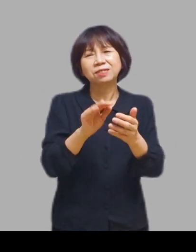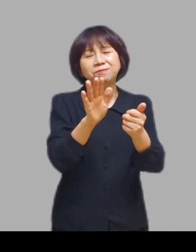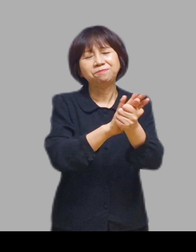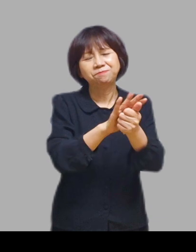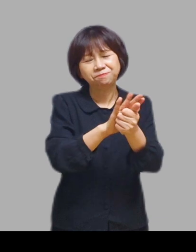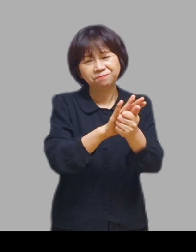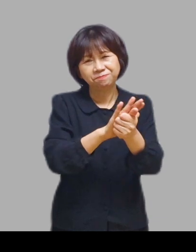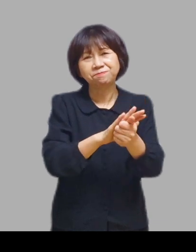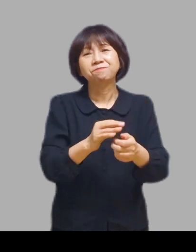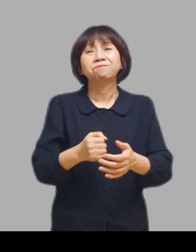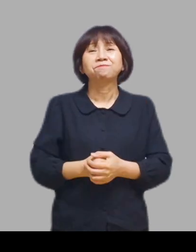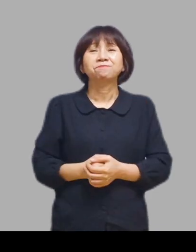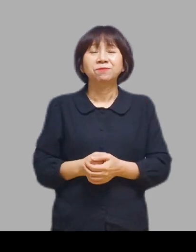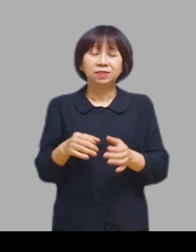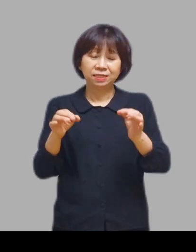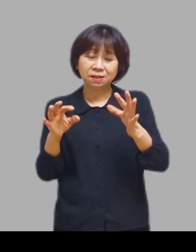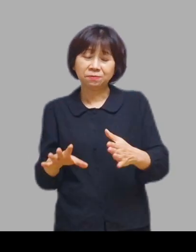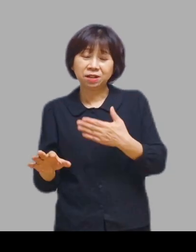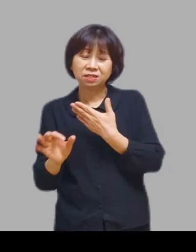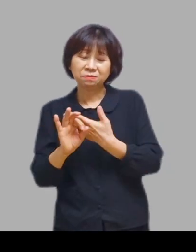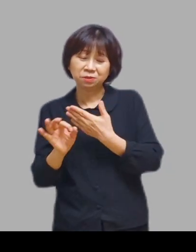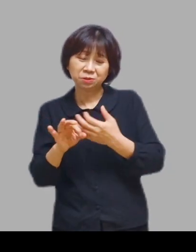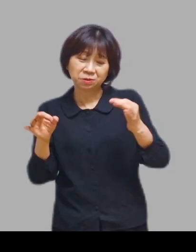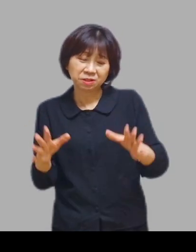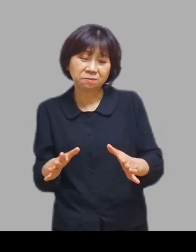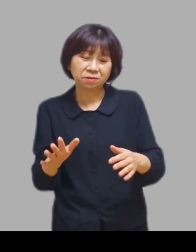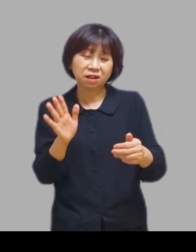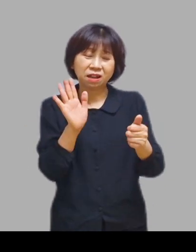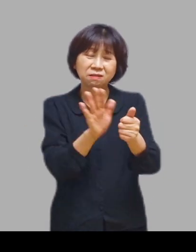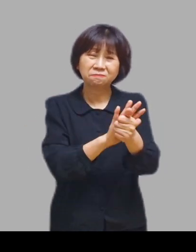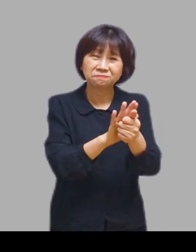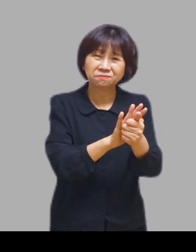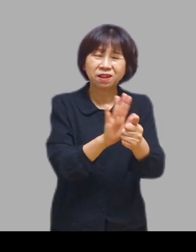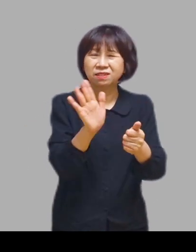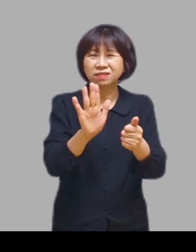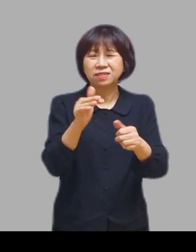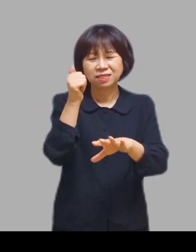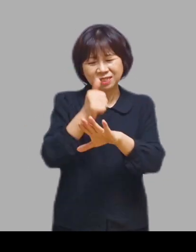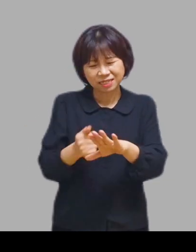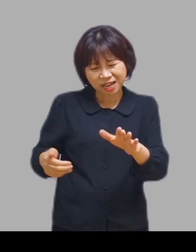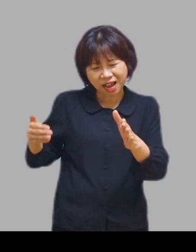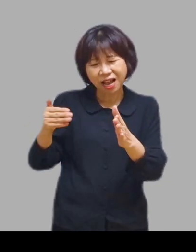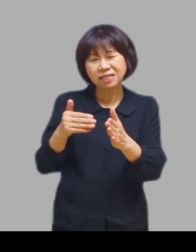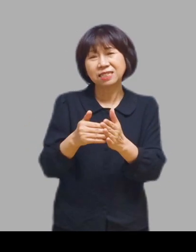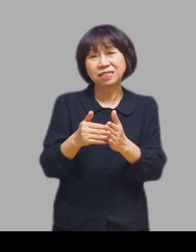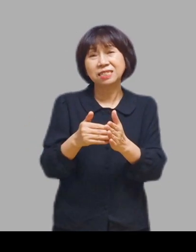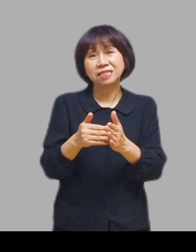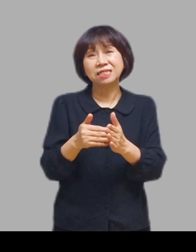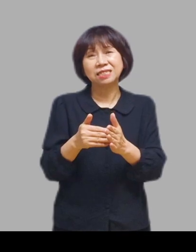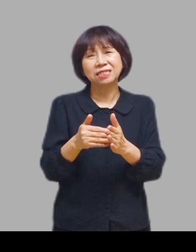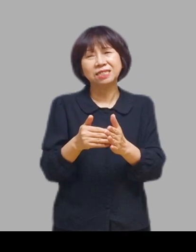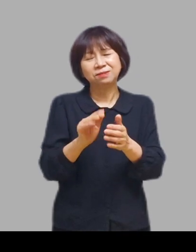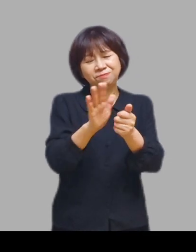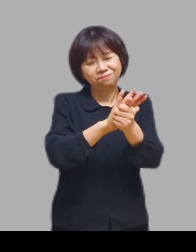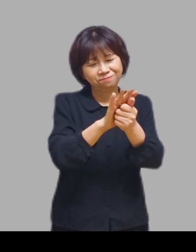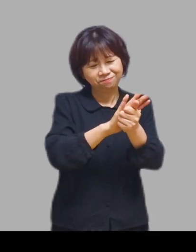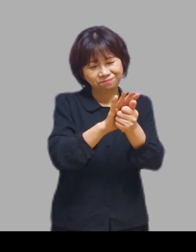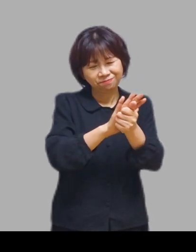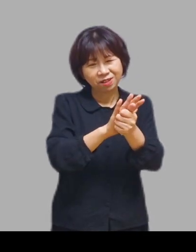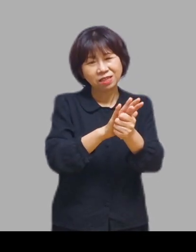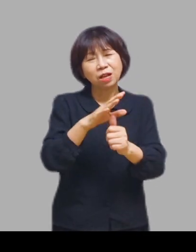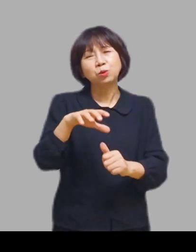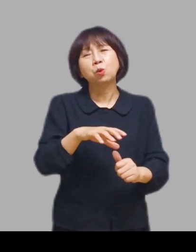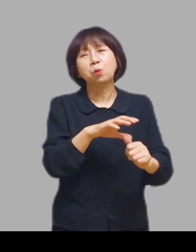그렇습니다. 잠깐 도와주는 것이 아니라 끝까지 마음을 다 쓰는 것을 얘기할 때 여기서 이 단어를